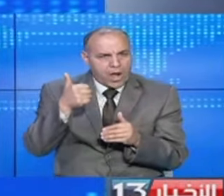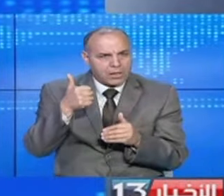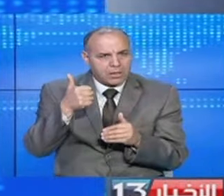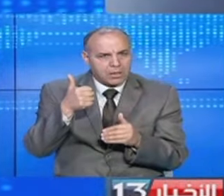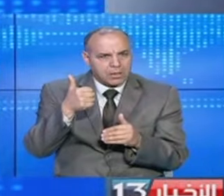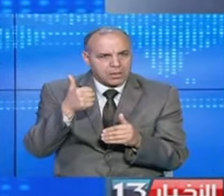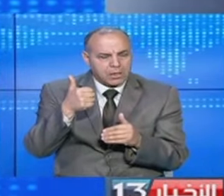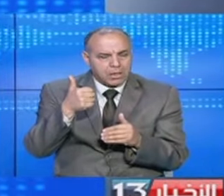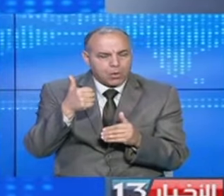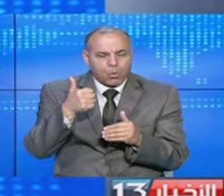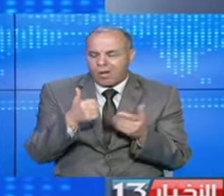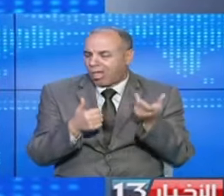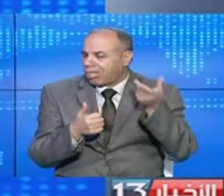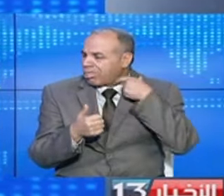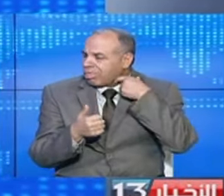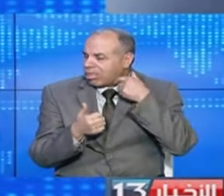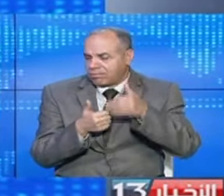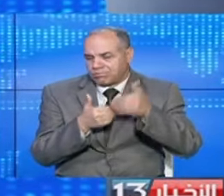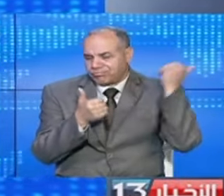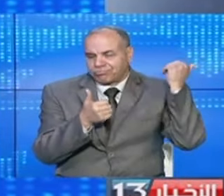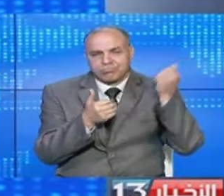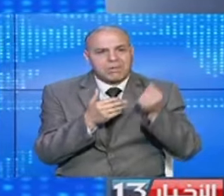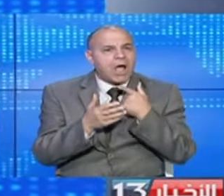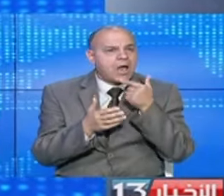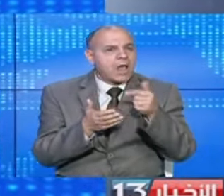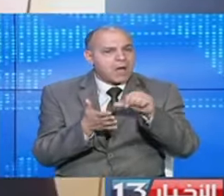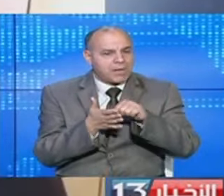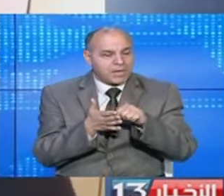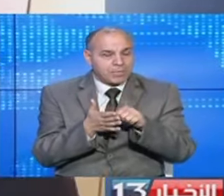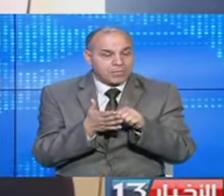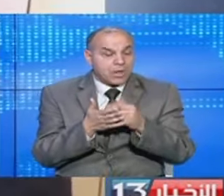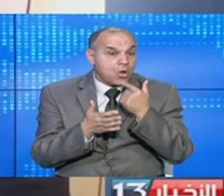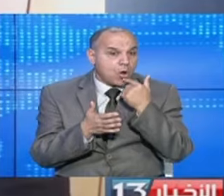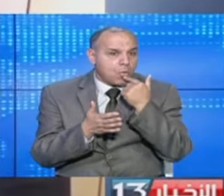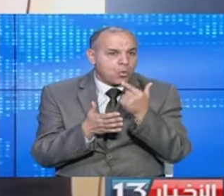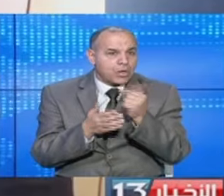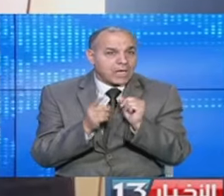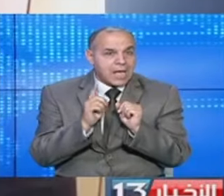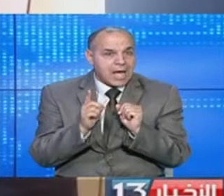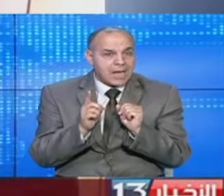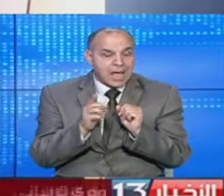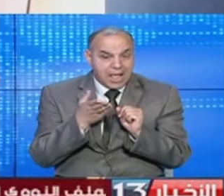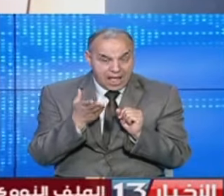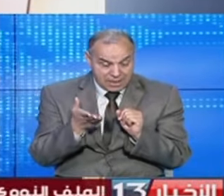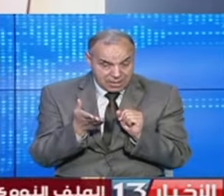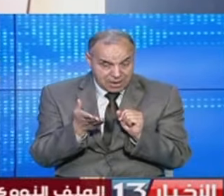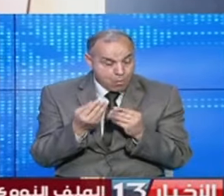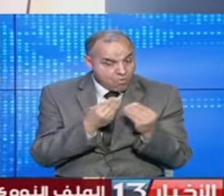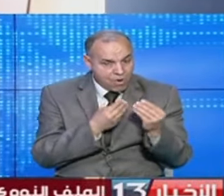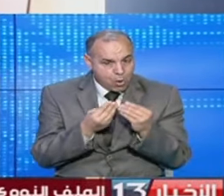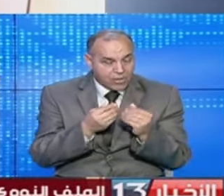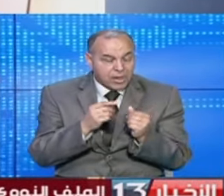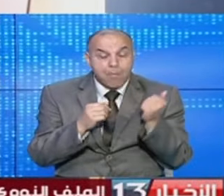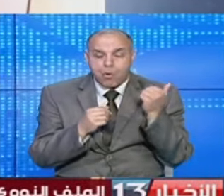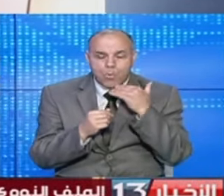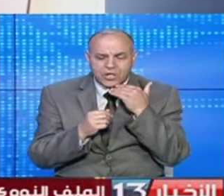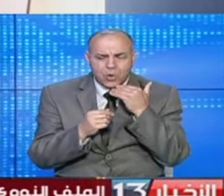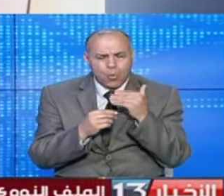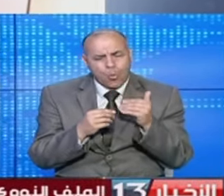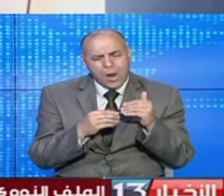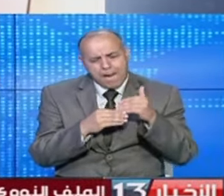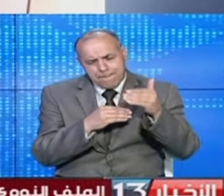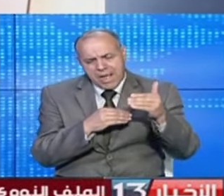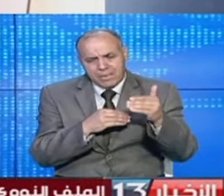فقط، وهي رفع كافة أشكال العقوبات عن طهران، مضيفا أنه لن تكون هناك مفاوضات مباشرة أو